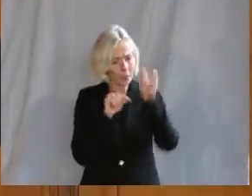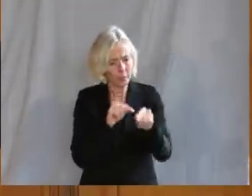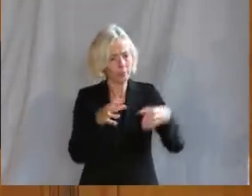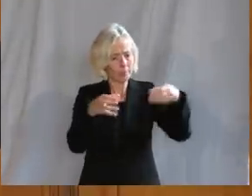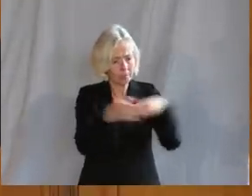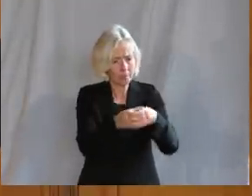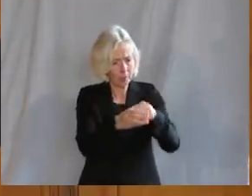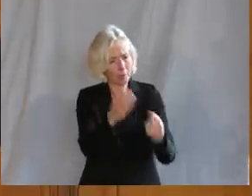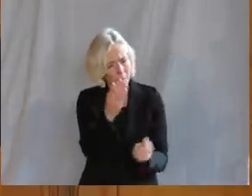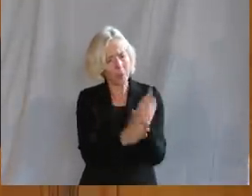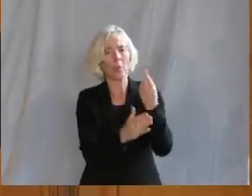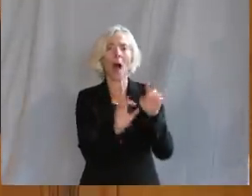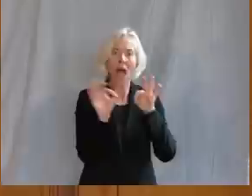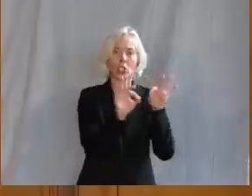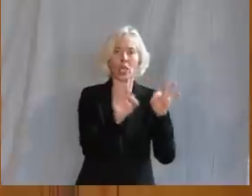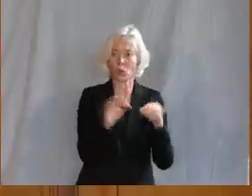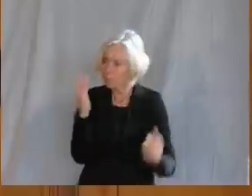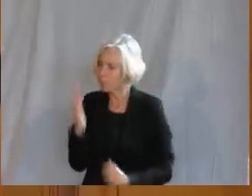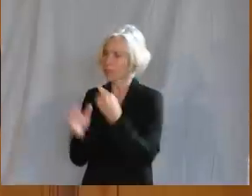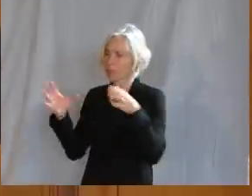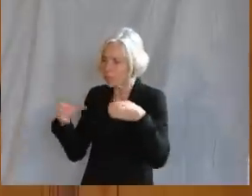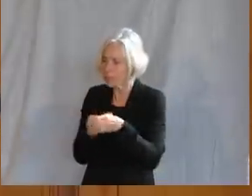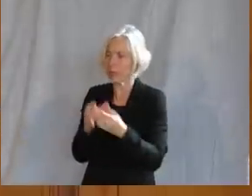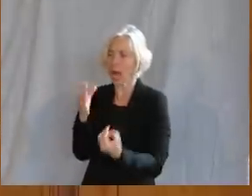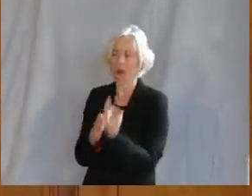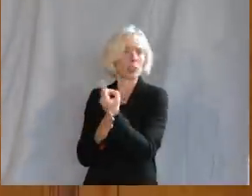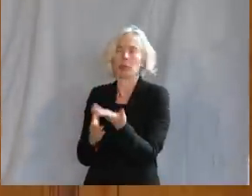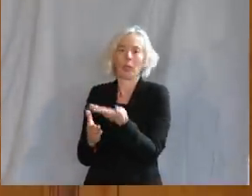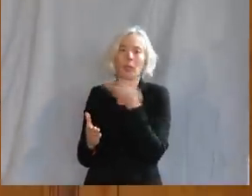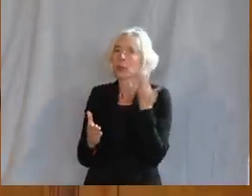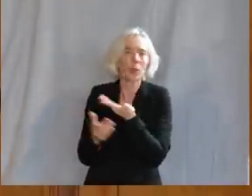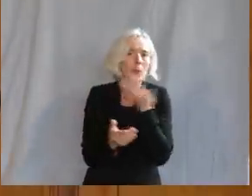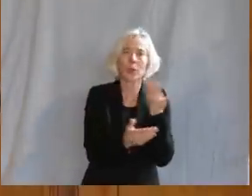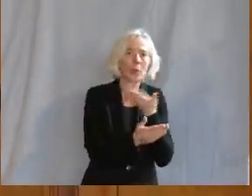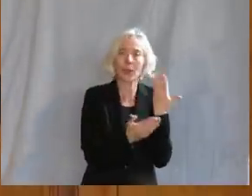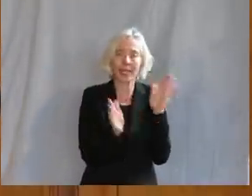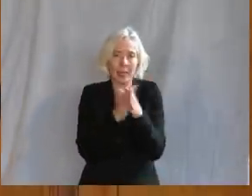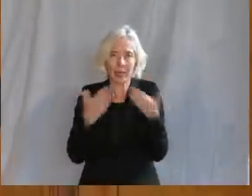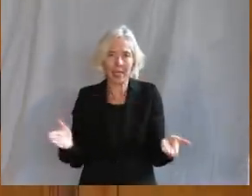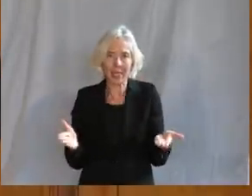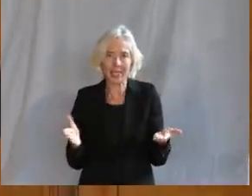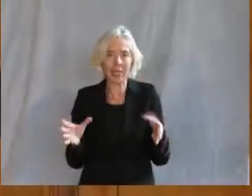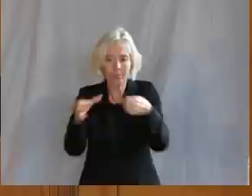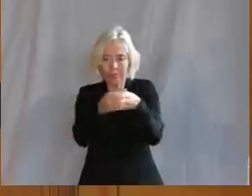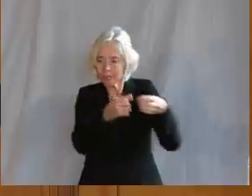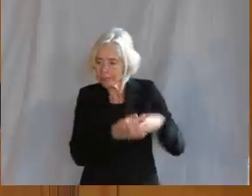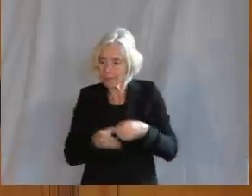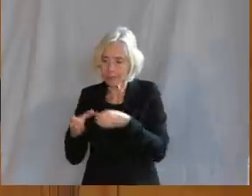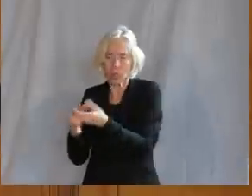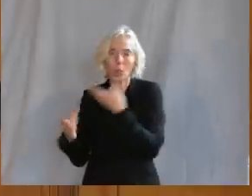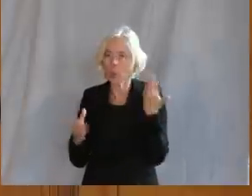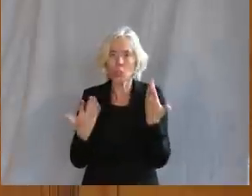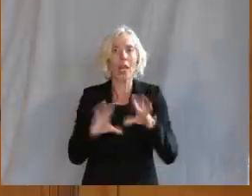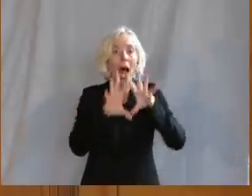und auch keine besonders relevanten Ausbruchsgeschehen und keine Cluster, die in sich geschlossen sind, sondern